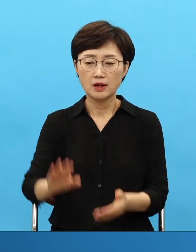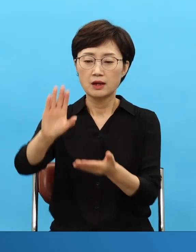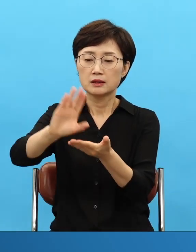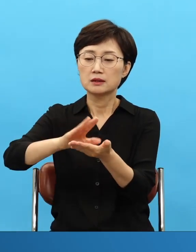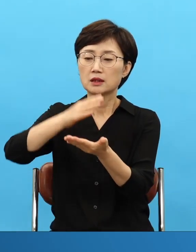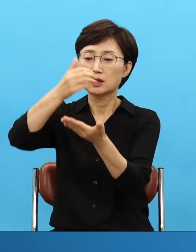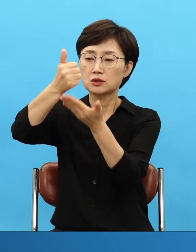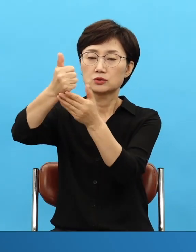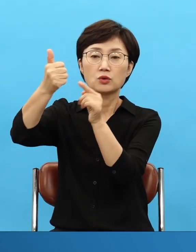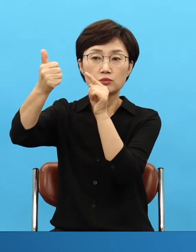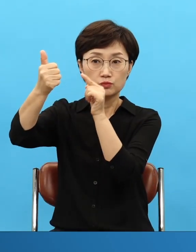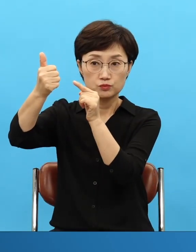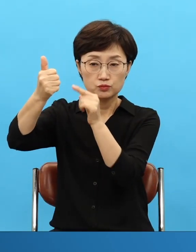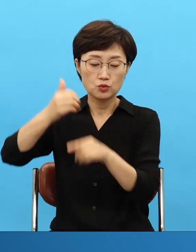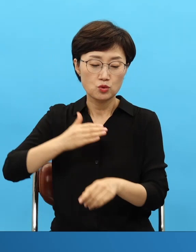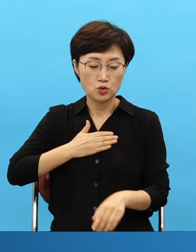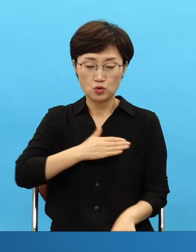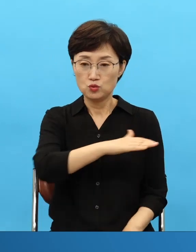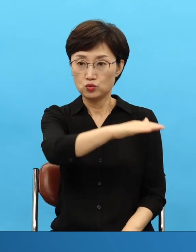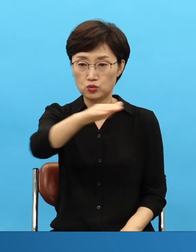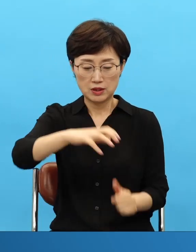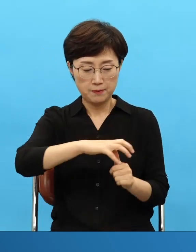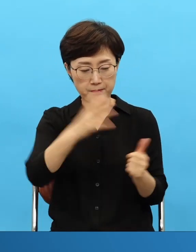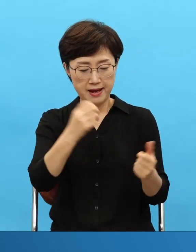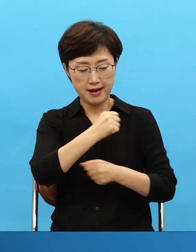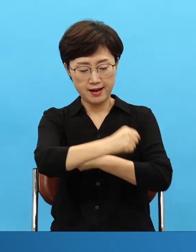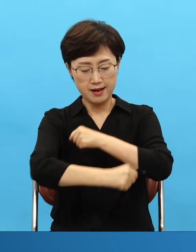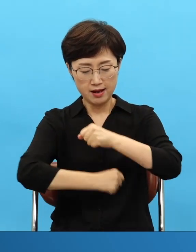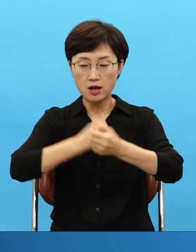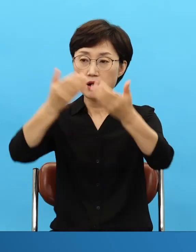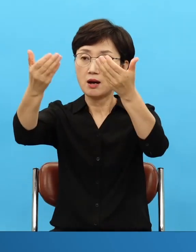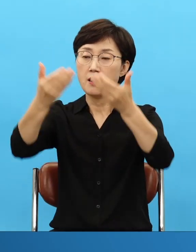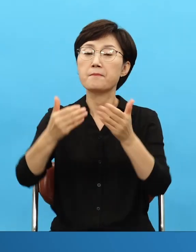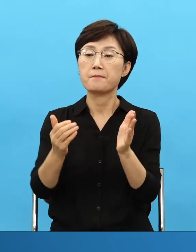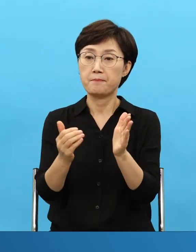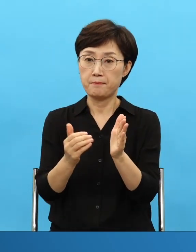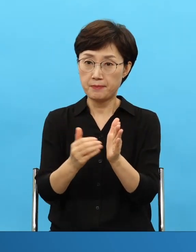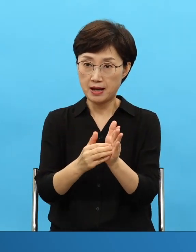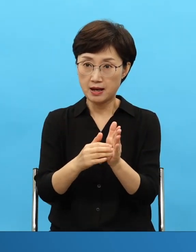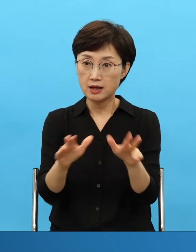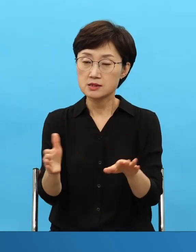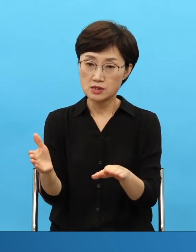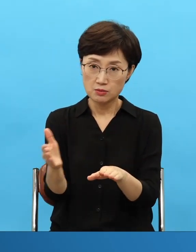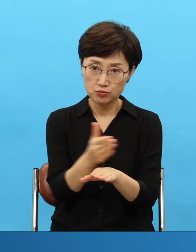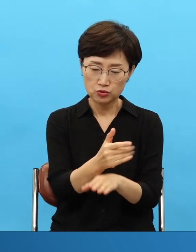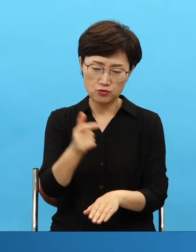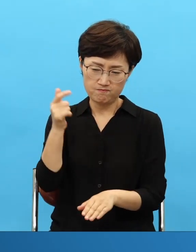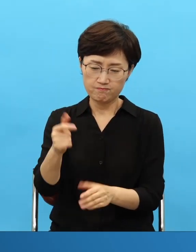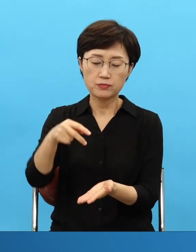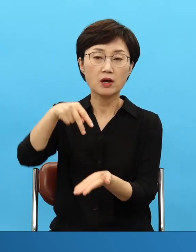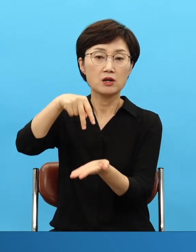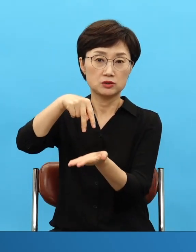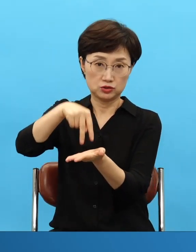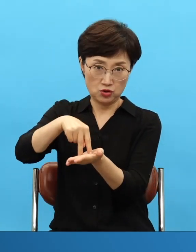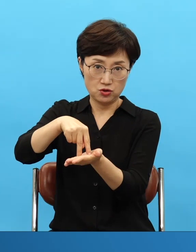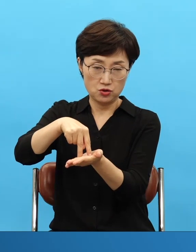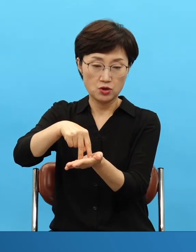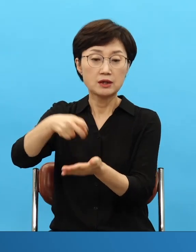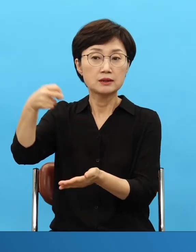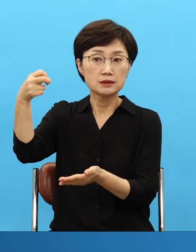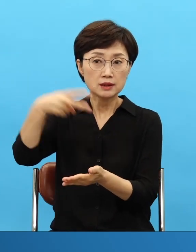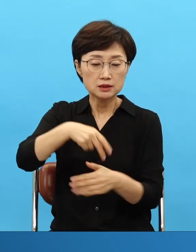그리스도께서 우리를 자유롭게 하려고 자유를 주셨으니 그러므로 굳건하게 서서 다시는 종의 멍에를 매지